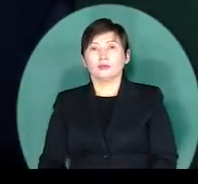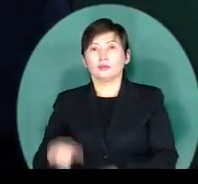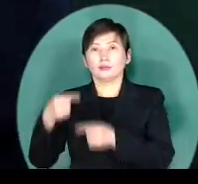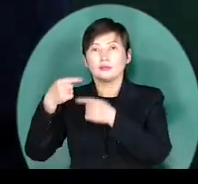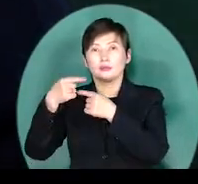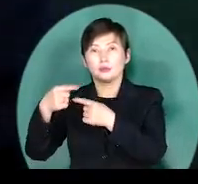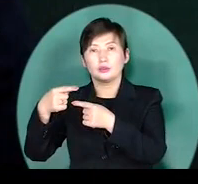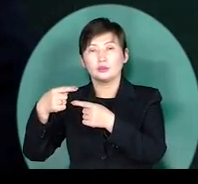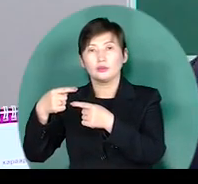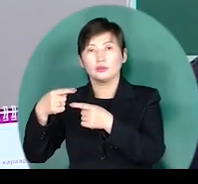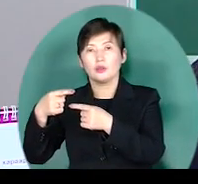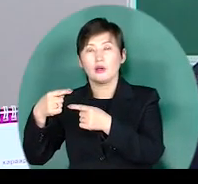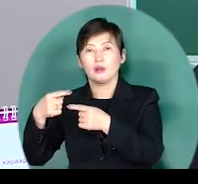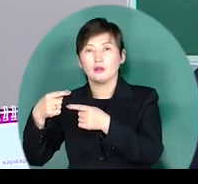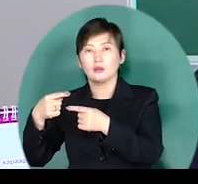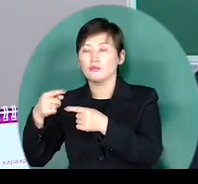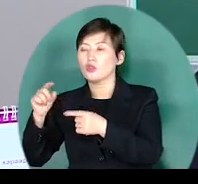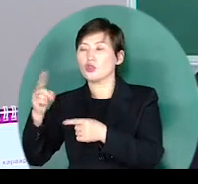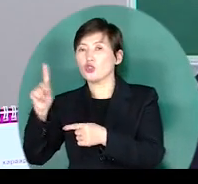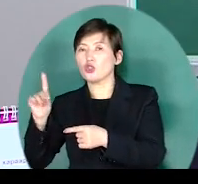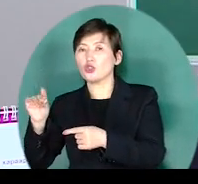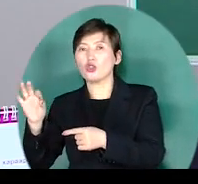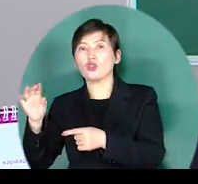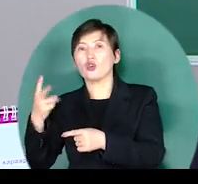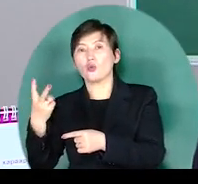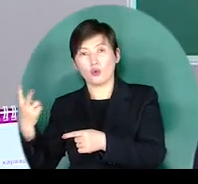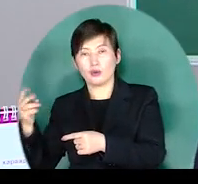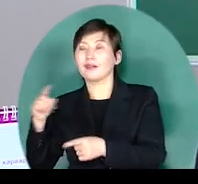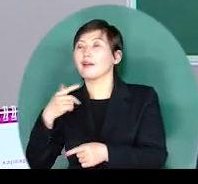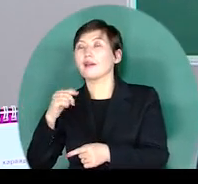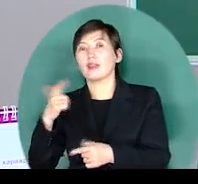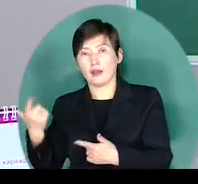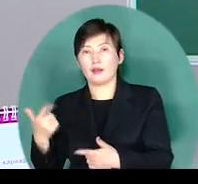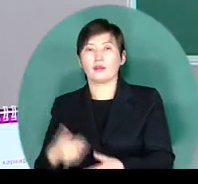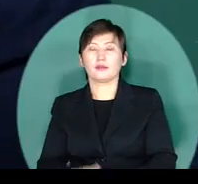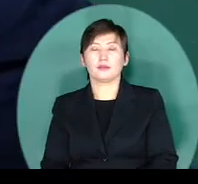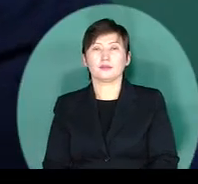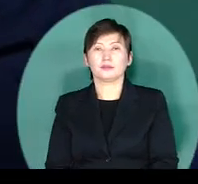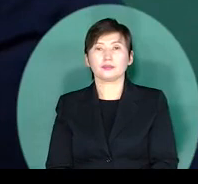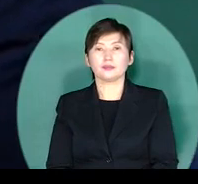хэсгэлэр 1. Үнийг зөрөө гинэ.